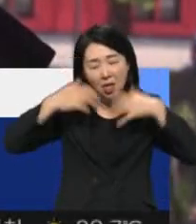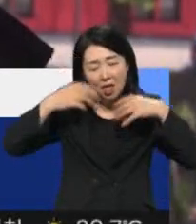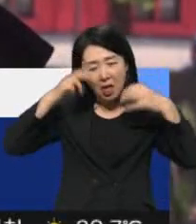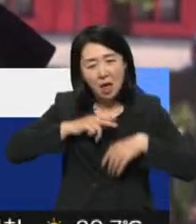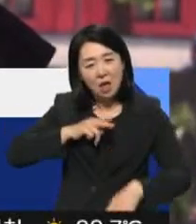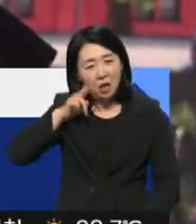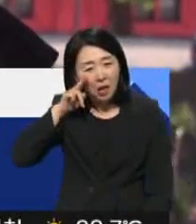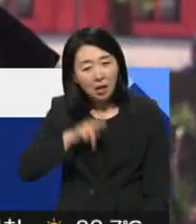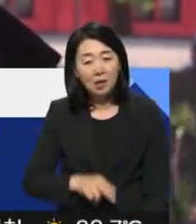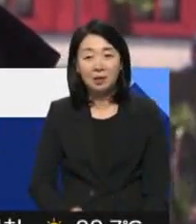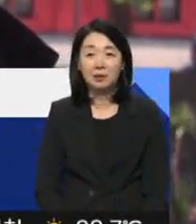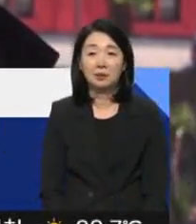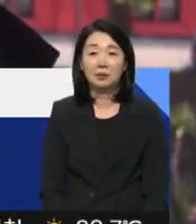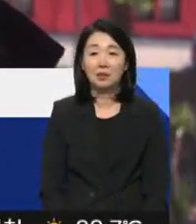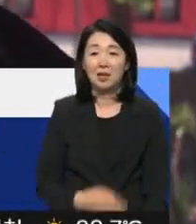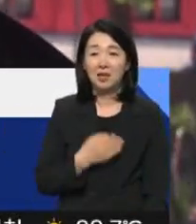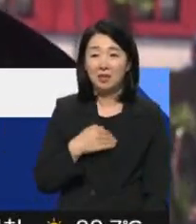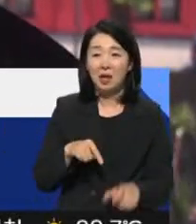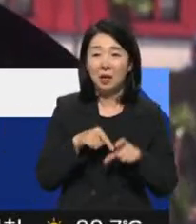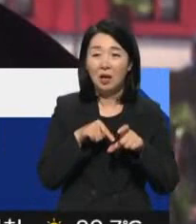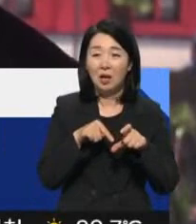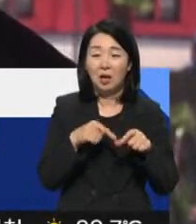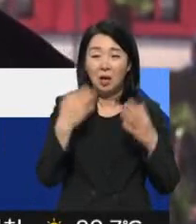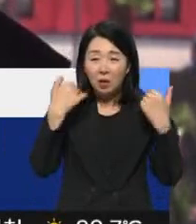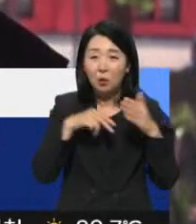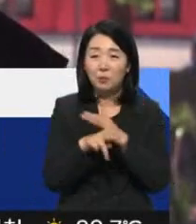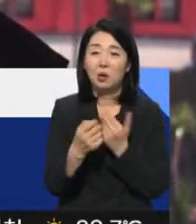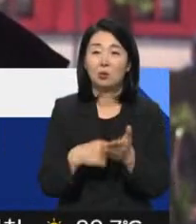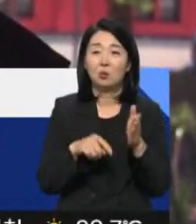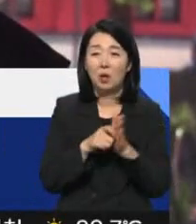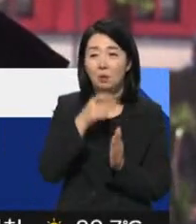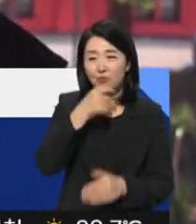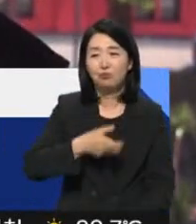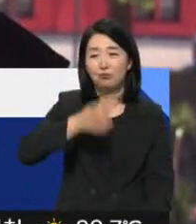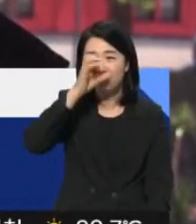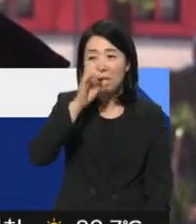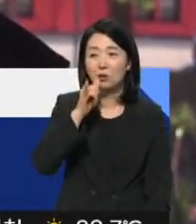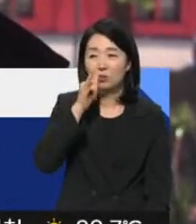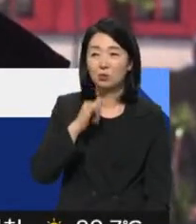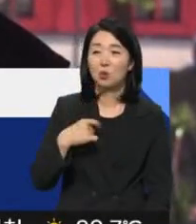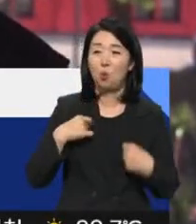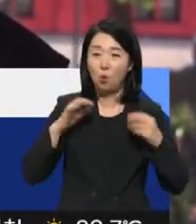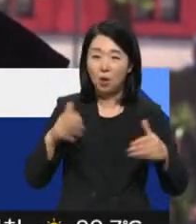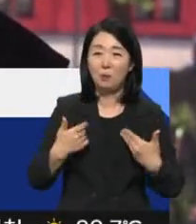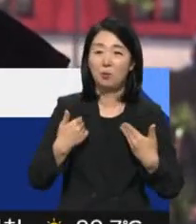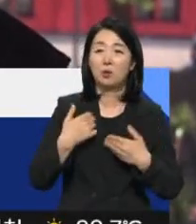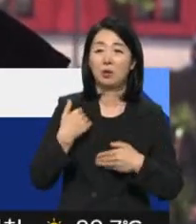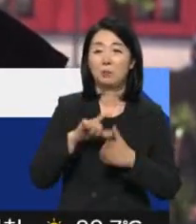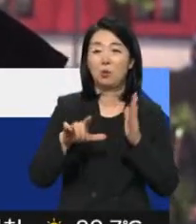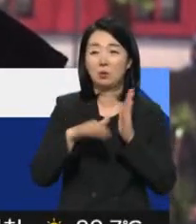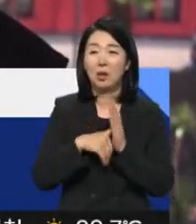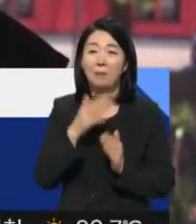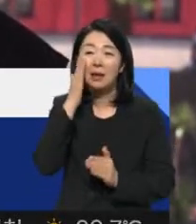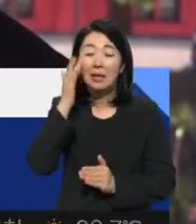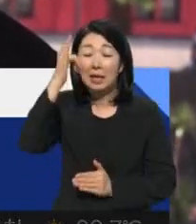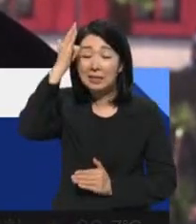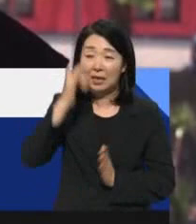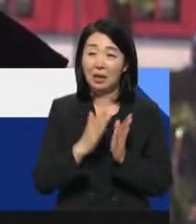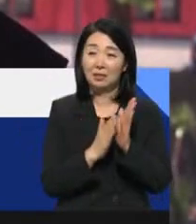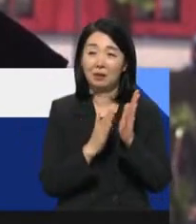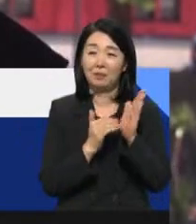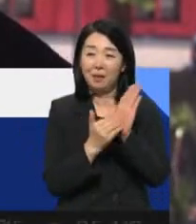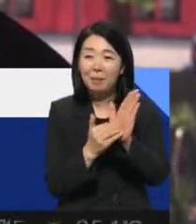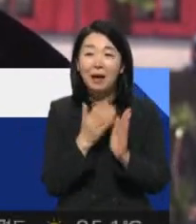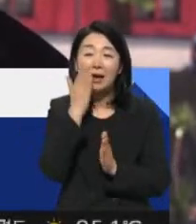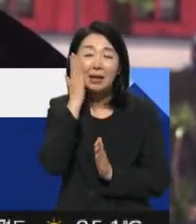que yo tomo, ya me hidrato más. El usar ropa pues fresca acorde al calor y el protector solar, usar